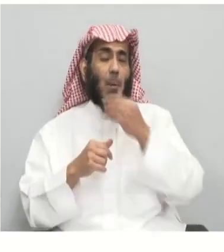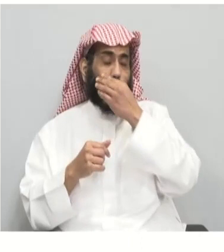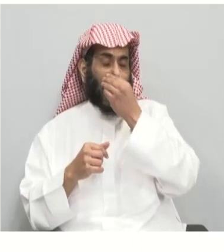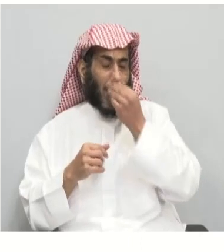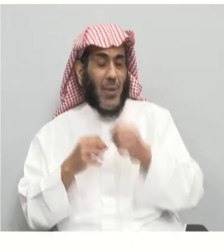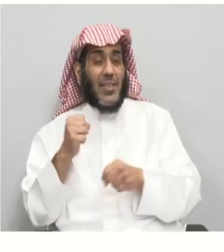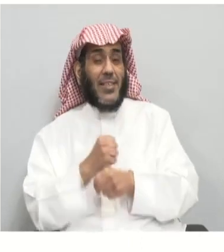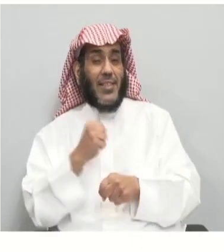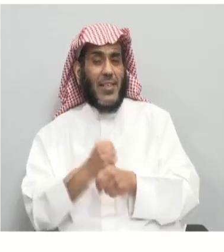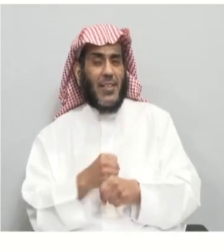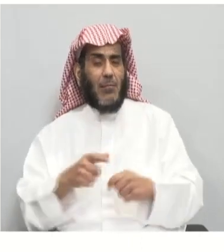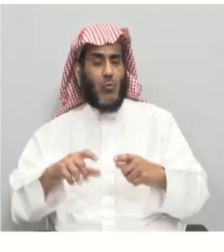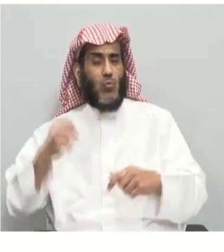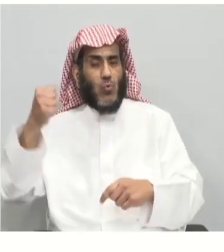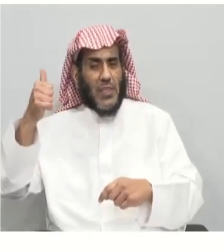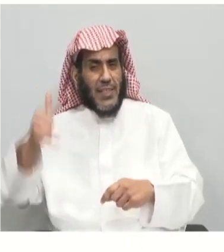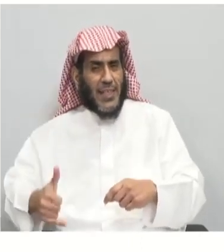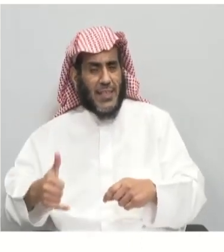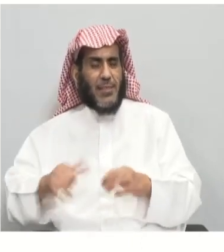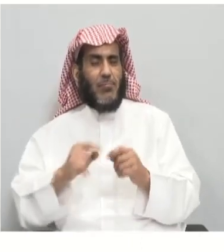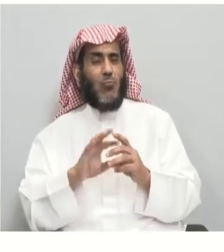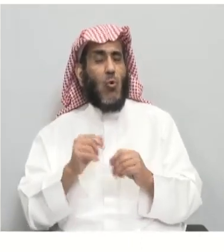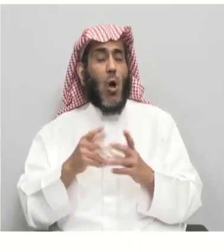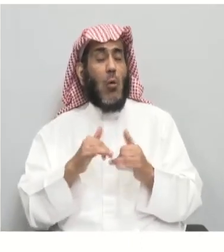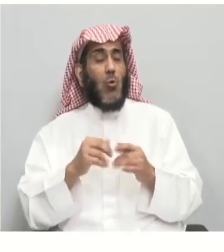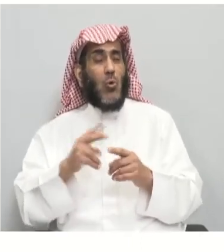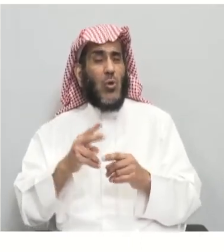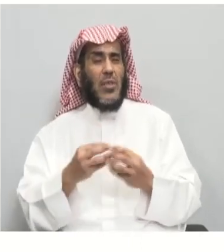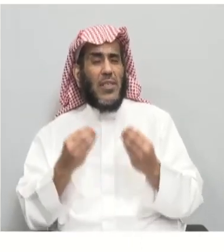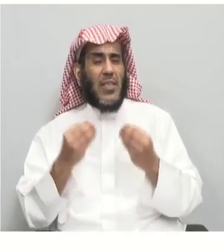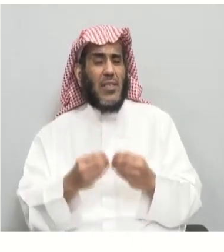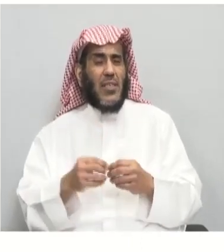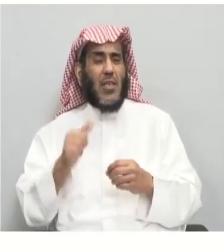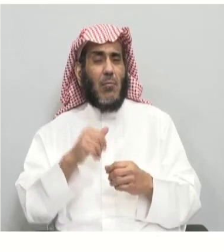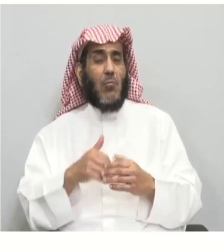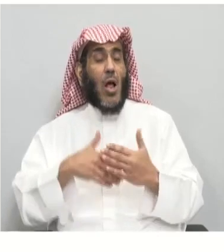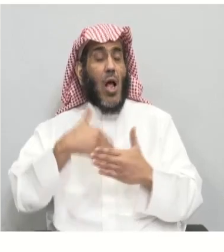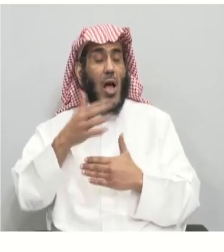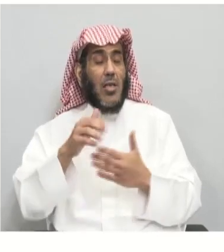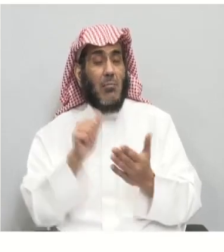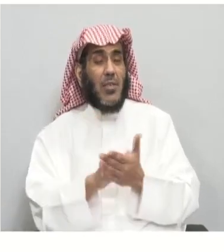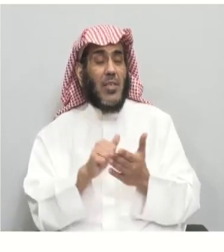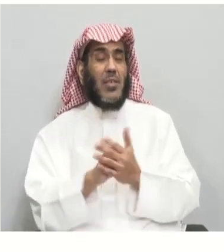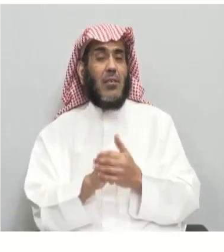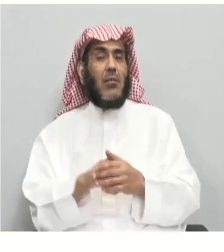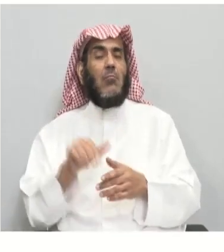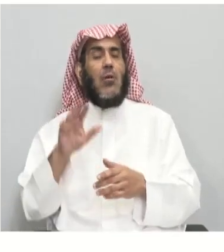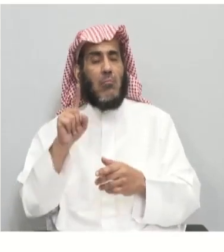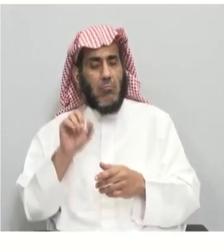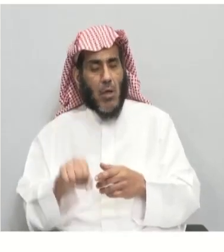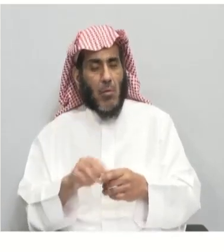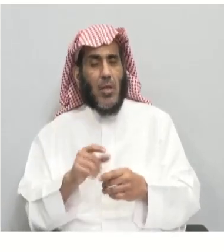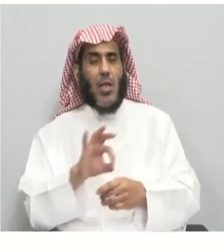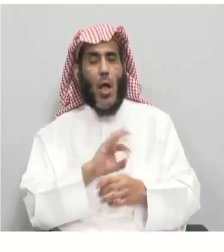نستخدم صندوق الطرد وهل من طرق لترشيد استهلاك الماء خارج المنزل طبعا يا